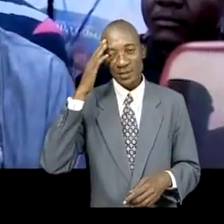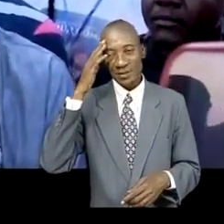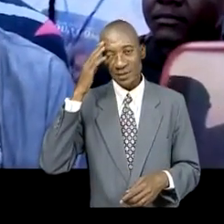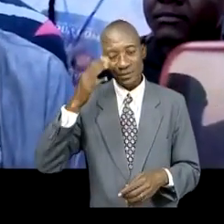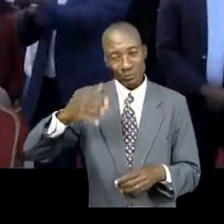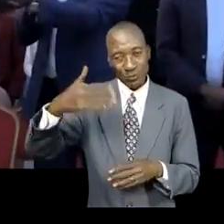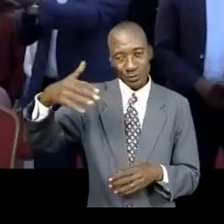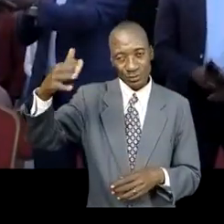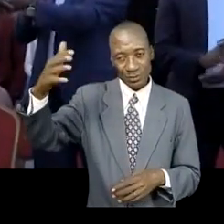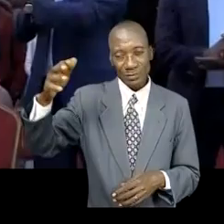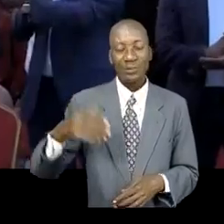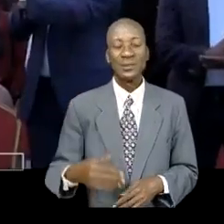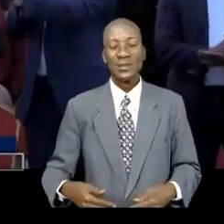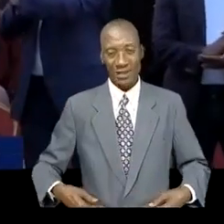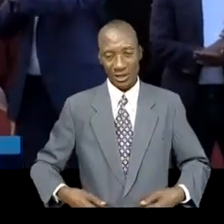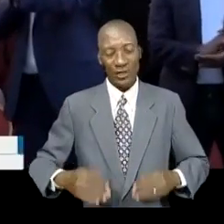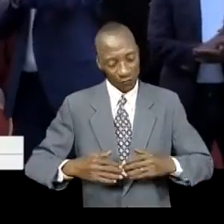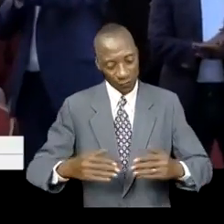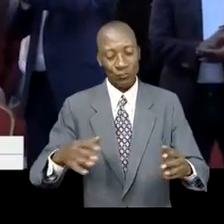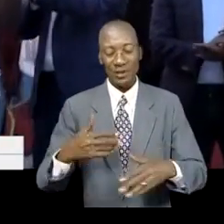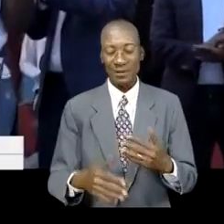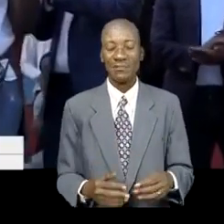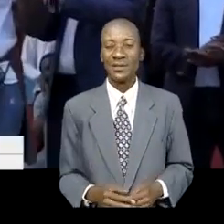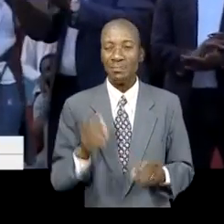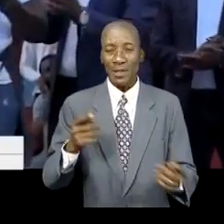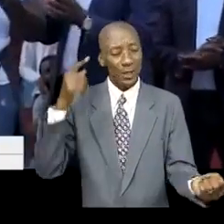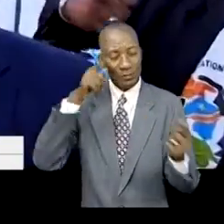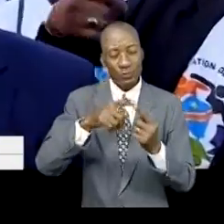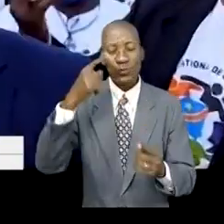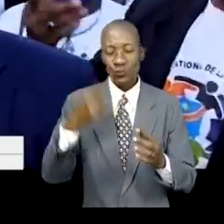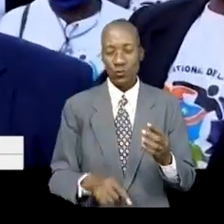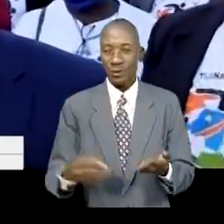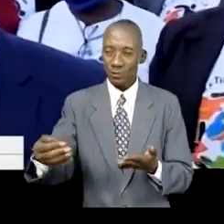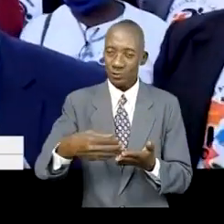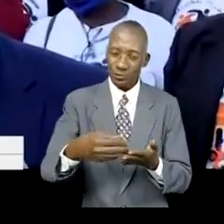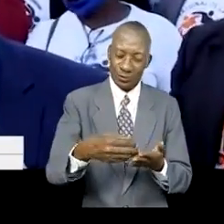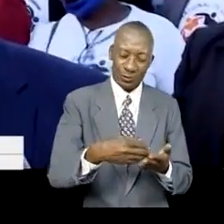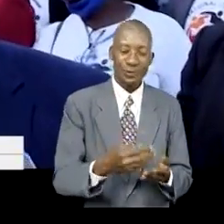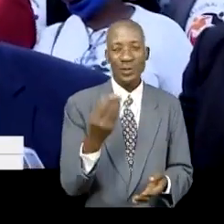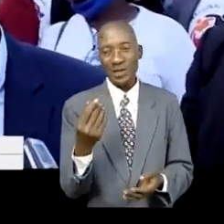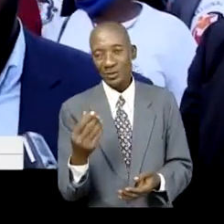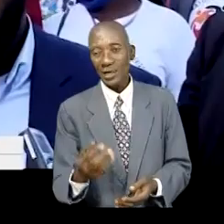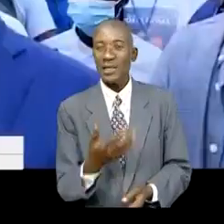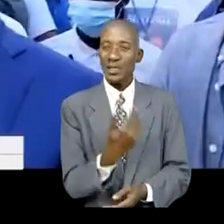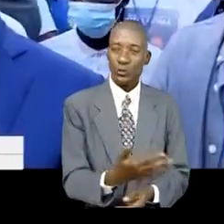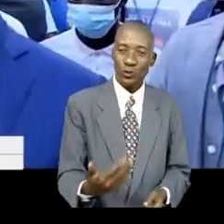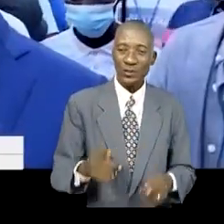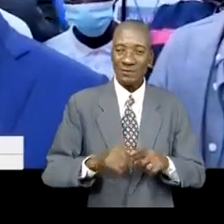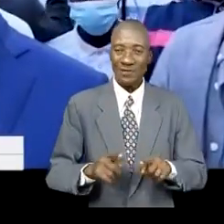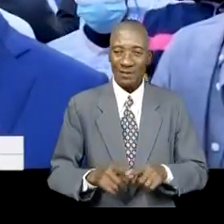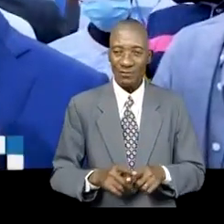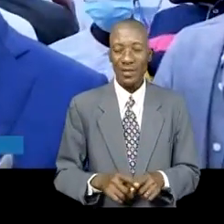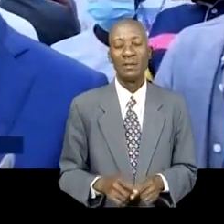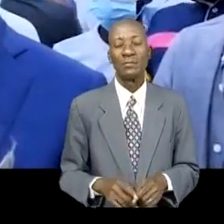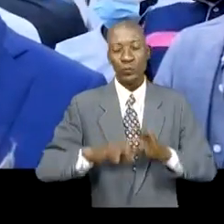très rythmés. L'objectif est de faire une grande collecte de fonds en nature comme en espèces. Et tous les jeunes sont